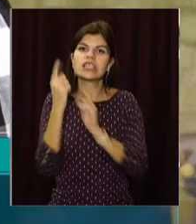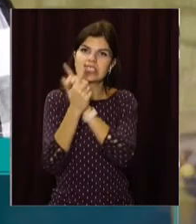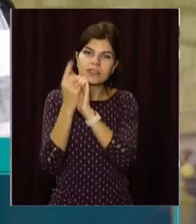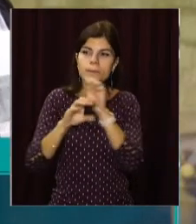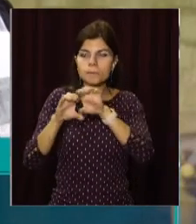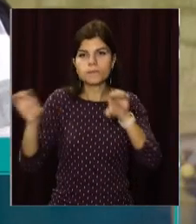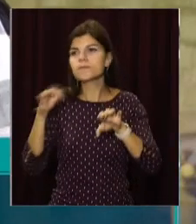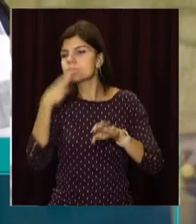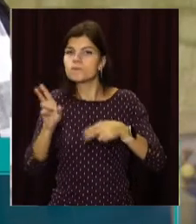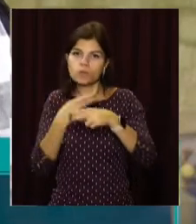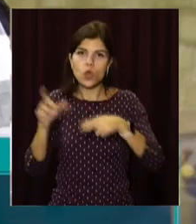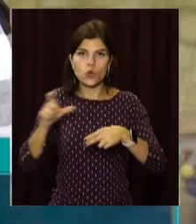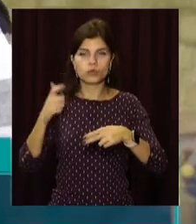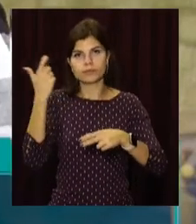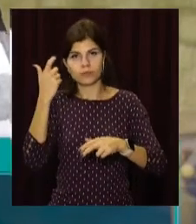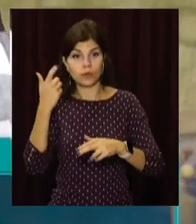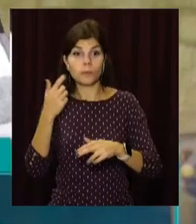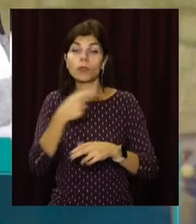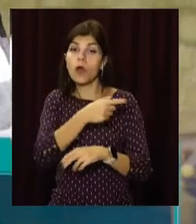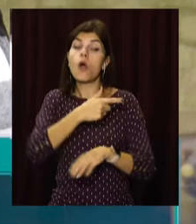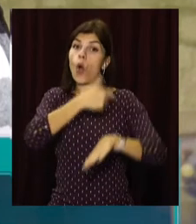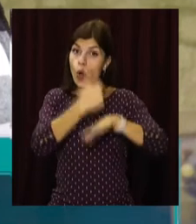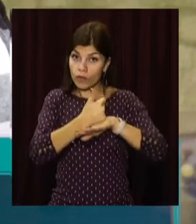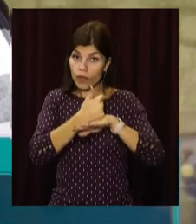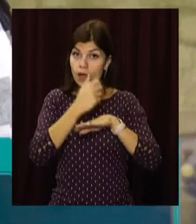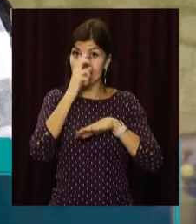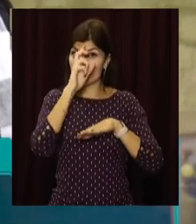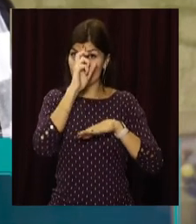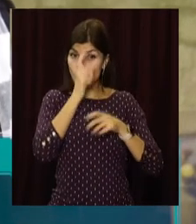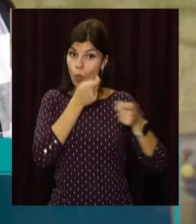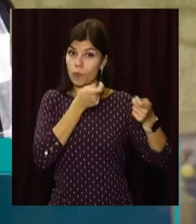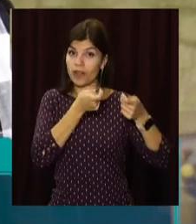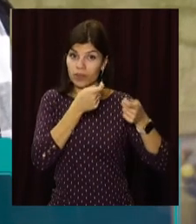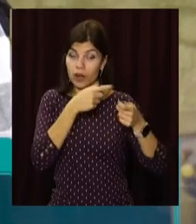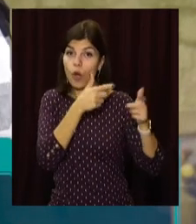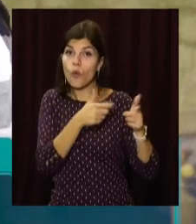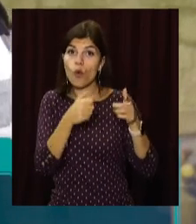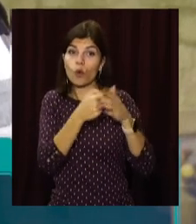правління, готуючись до системи, підготовуючи систему опалення до опалювального сезону, має перше це